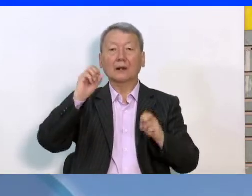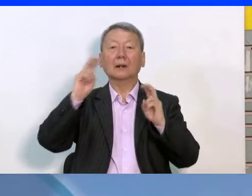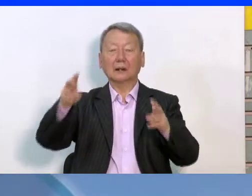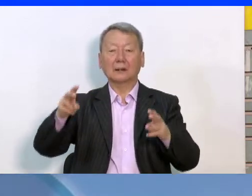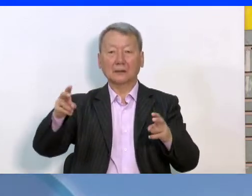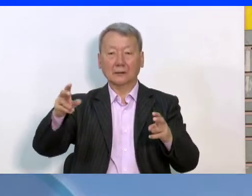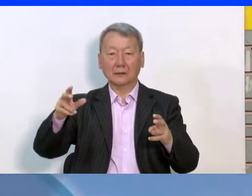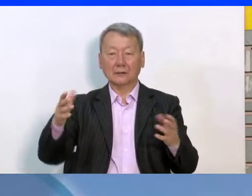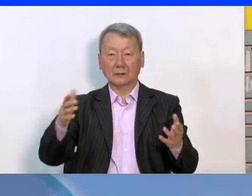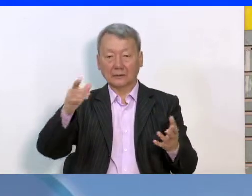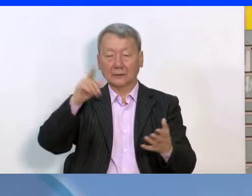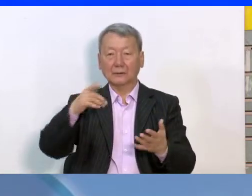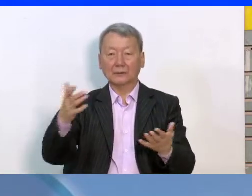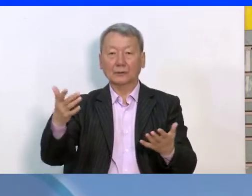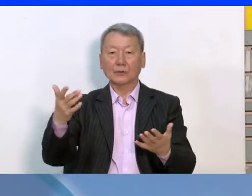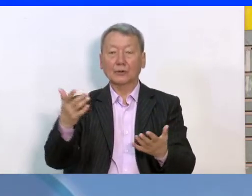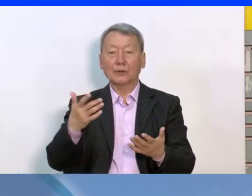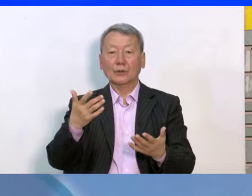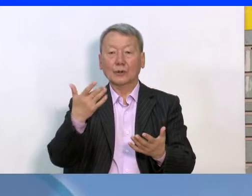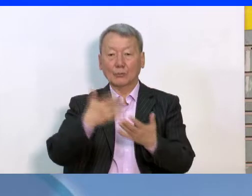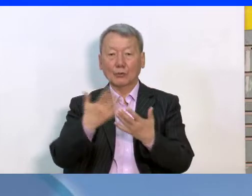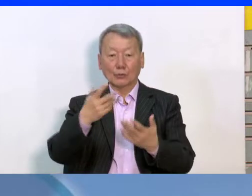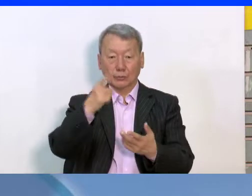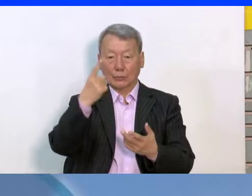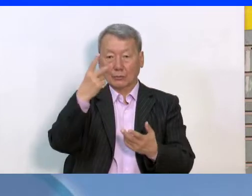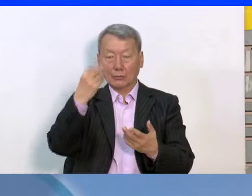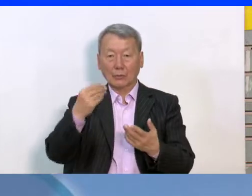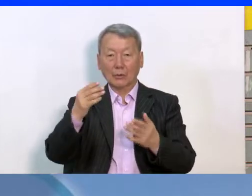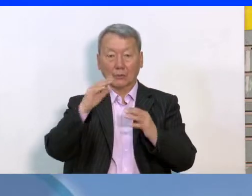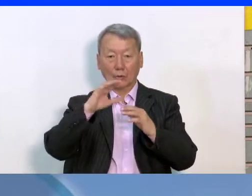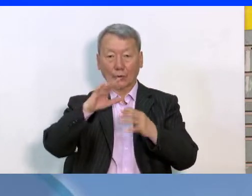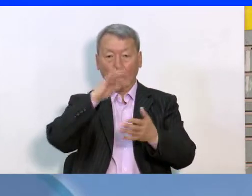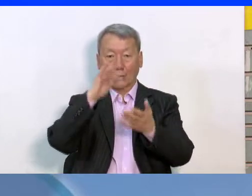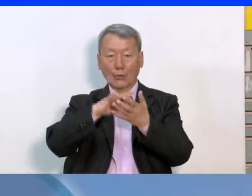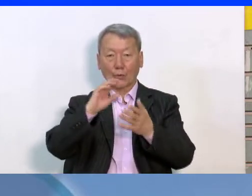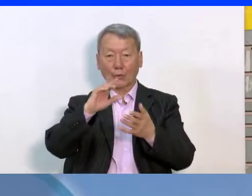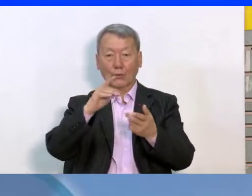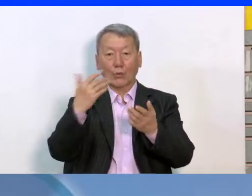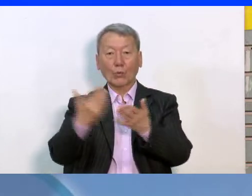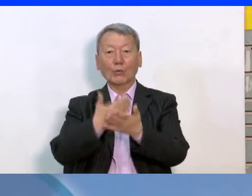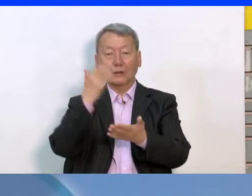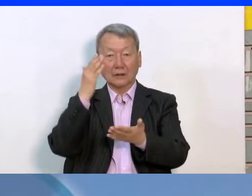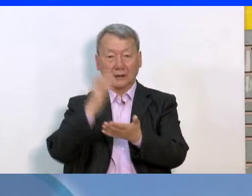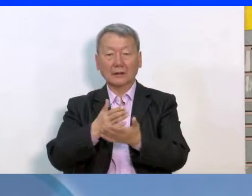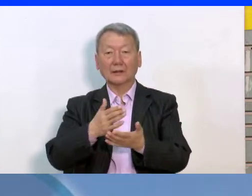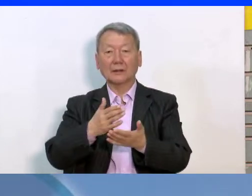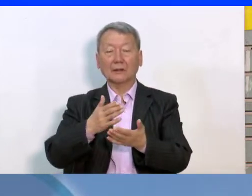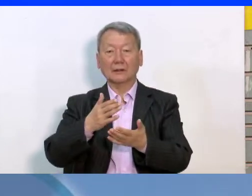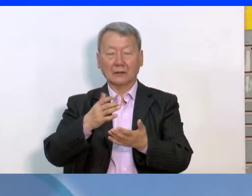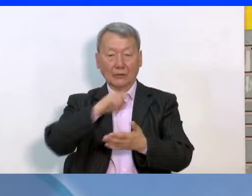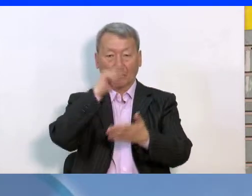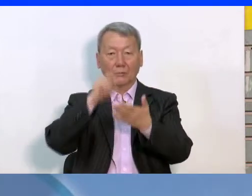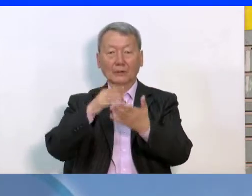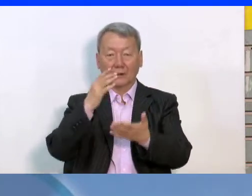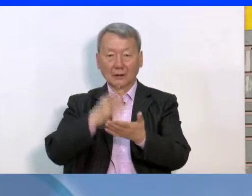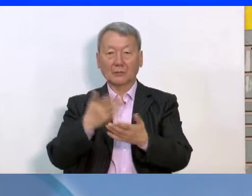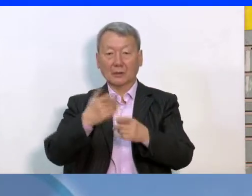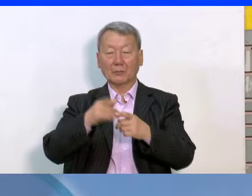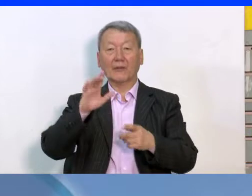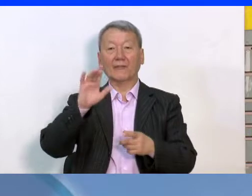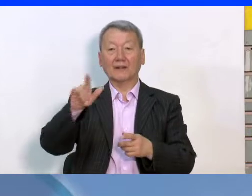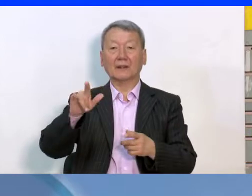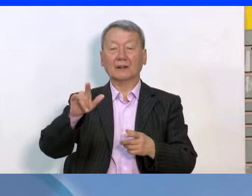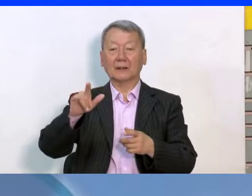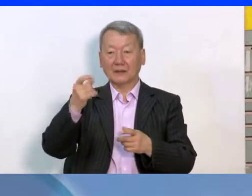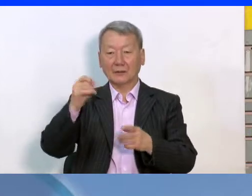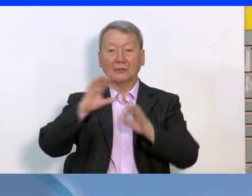маанай кандай, мына 1-2 күндөн бери Ош облусунун аймагында дагы катталган жаңы учурлар чыгып жатат, ушул боюнча